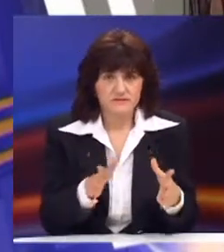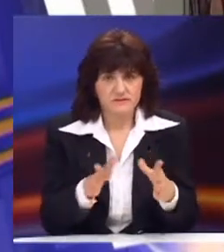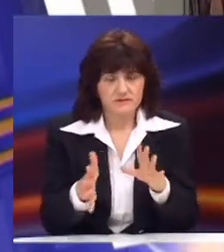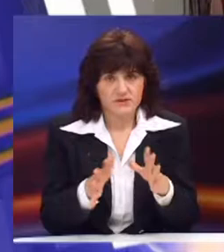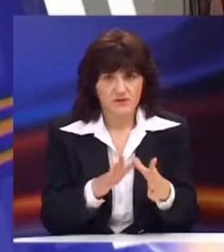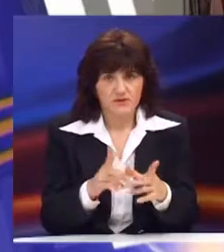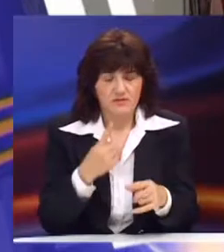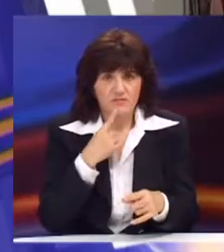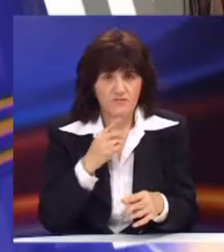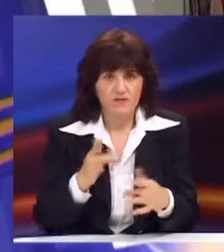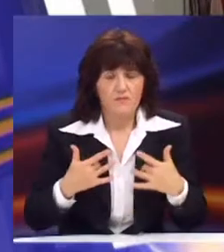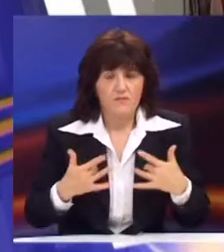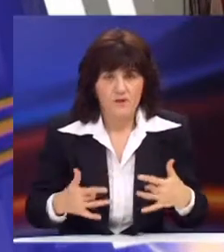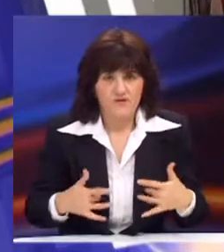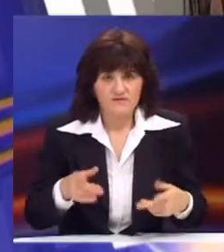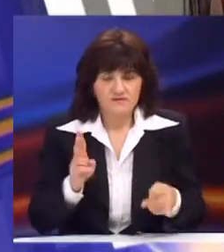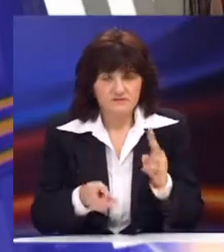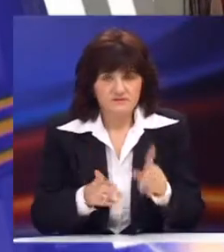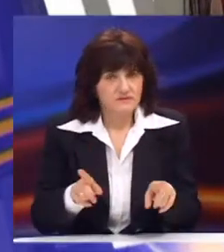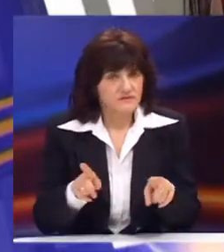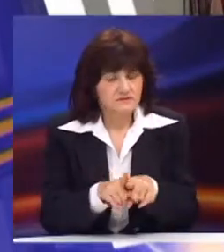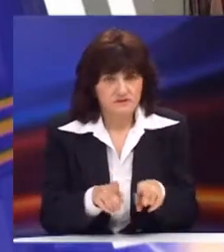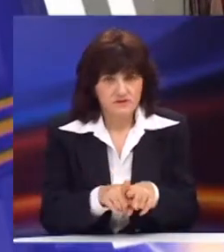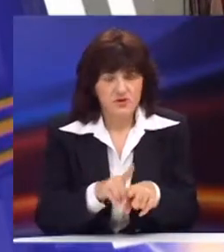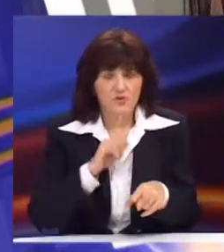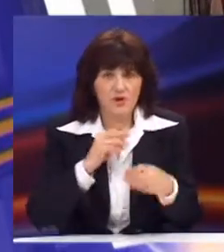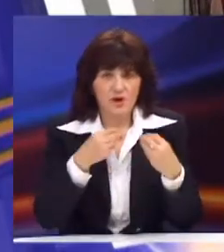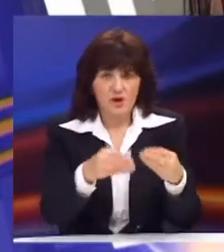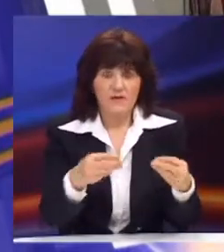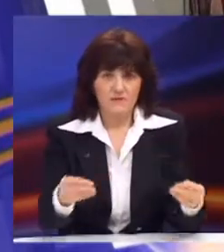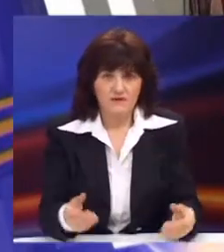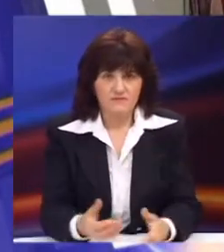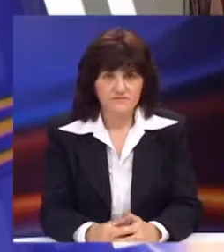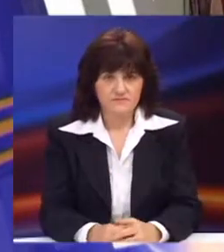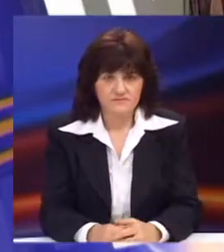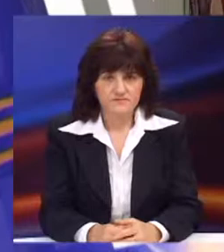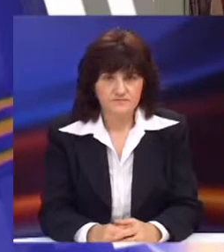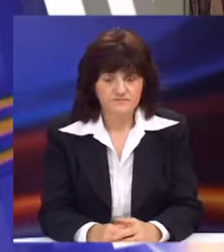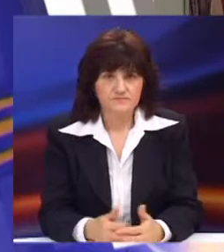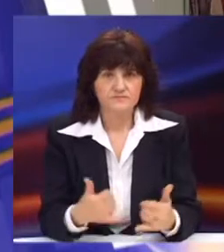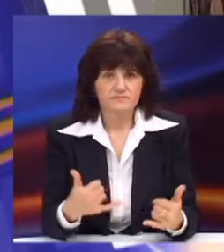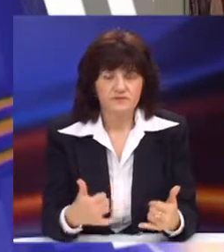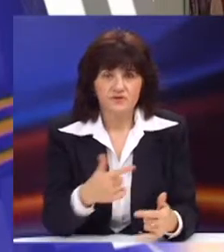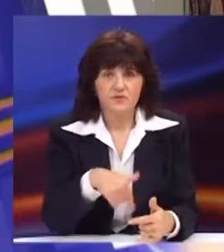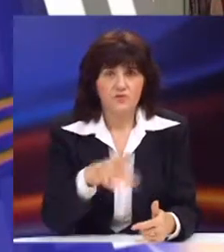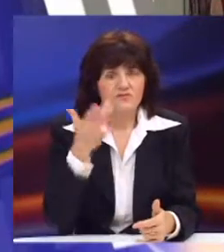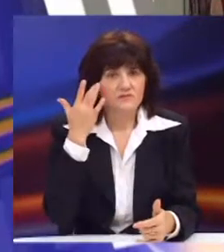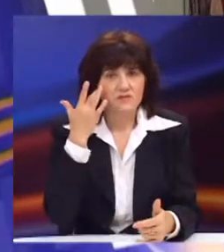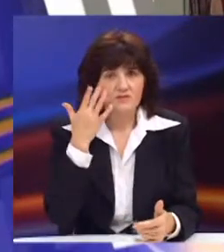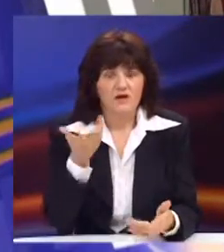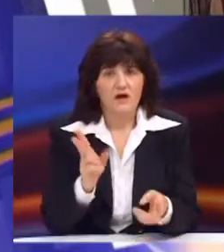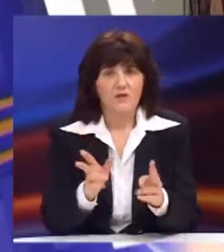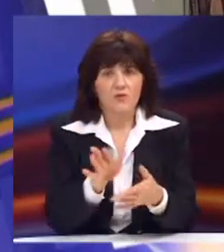konkretne nedoumice prosvetnih radnika, odnosno predmetnih nastavnika koji predaju te predmete. Praktično, oni ne